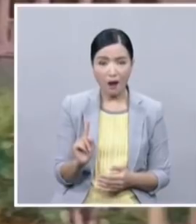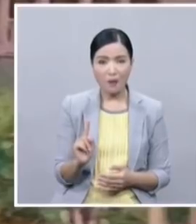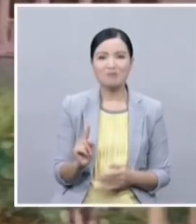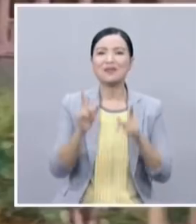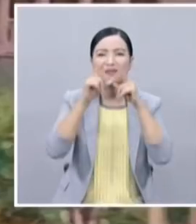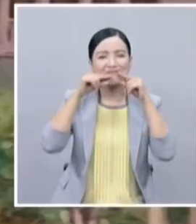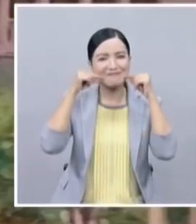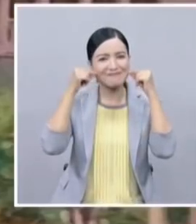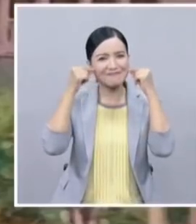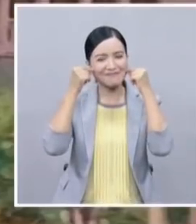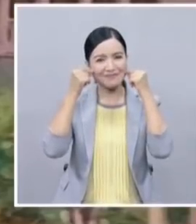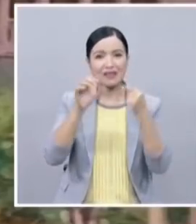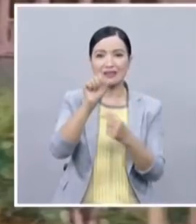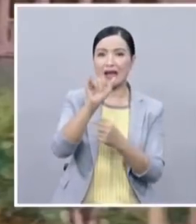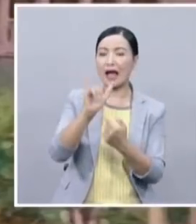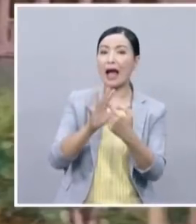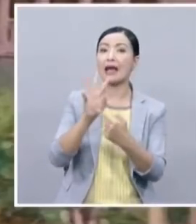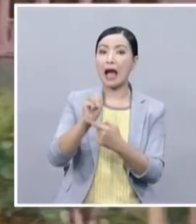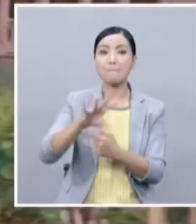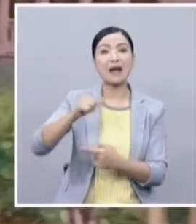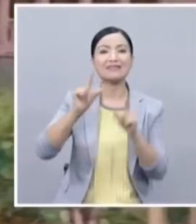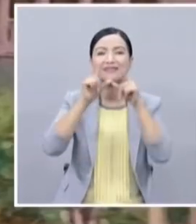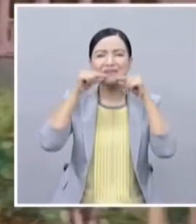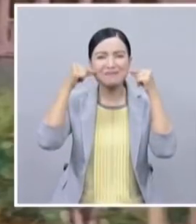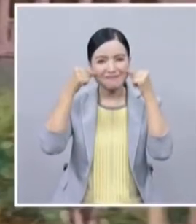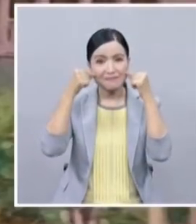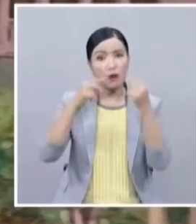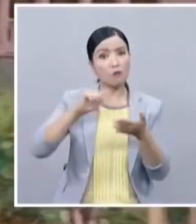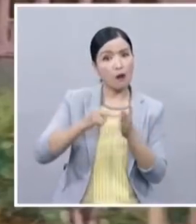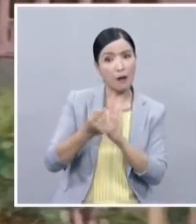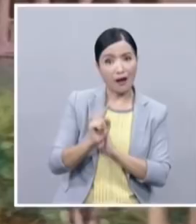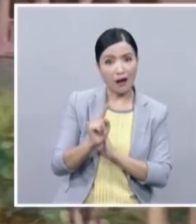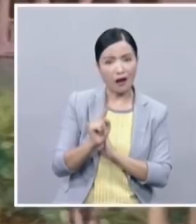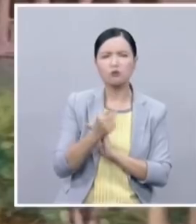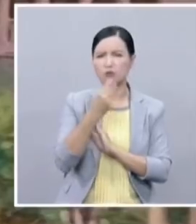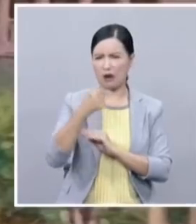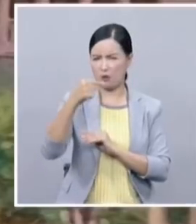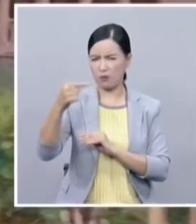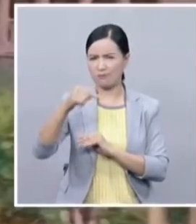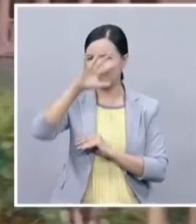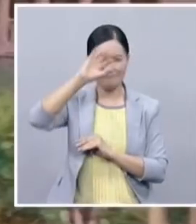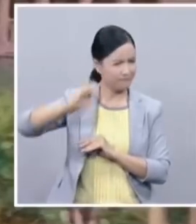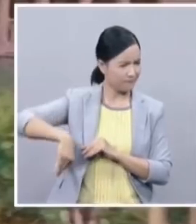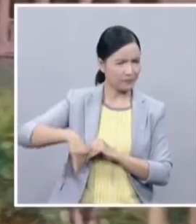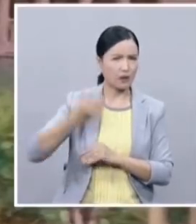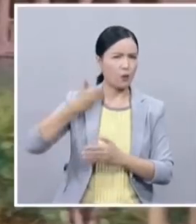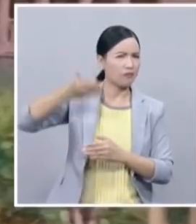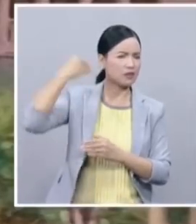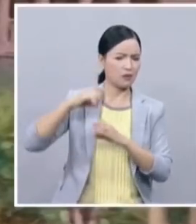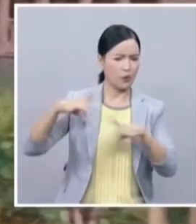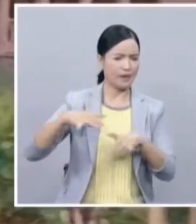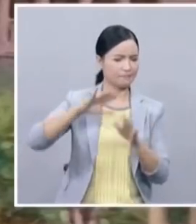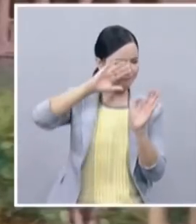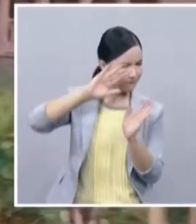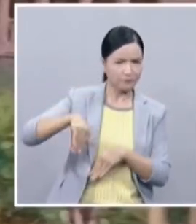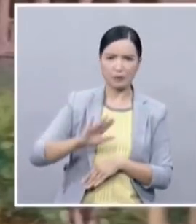ามีแต่รอยยิ้มนะครับที่เรียกว่าสยามเมืองยิ้มนั้นมันคืออะไรเราจะต้องมองข้ามภาพลบภาพความขัดแย้งในอดีตนะ